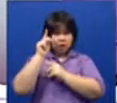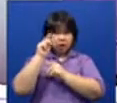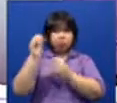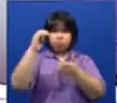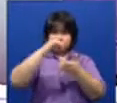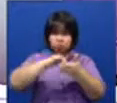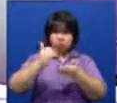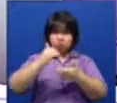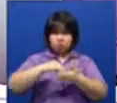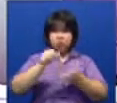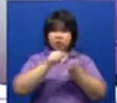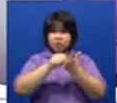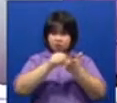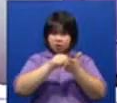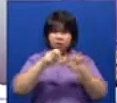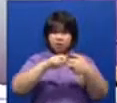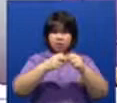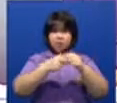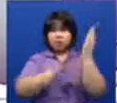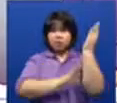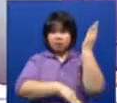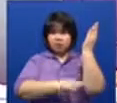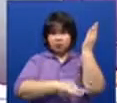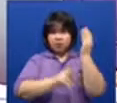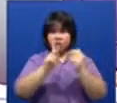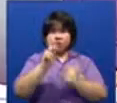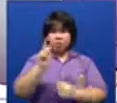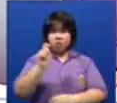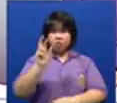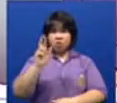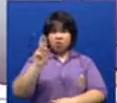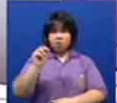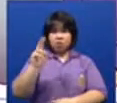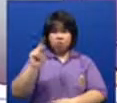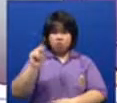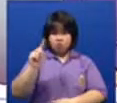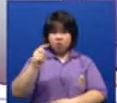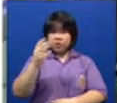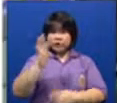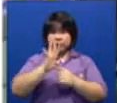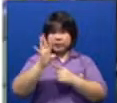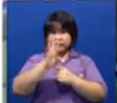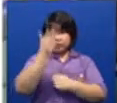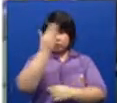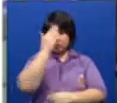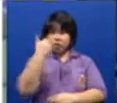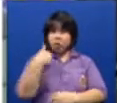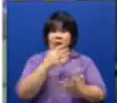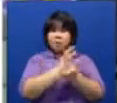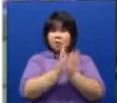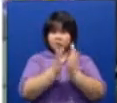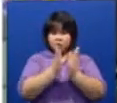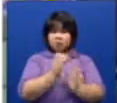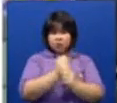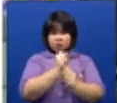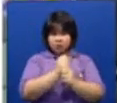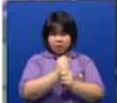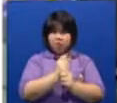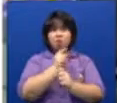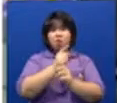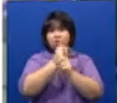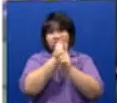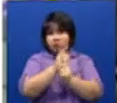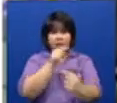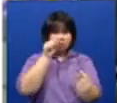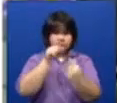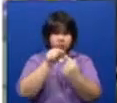มีส่วนร่วมในการแก้ไขปัญหาภาคใต้ค่ะทางด้านของกอ.รมนภาค 4ส่วนหน้าก็ปรับกำลังพลนะคะในพื้นที่จังหวัดชายแดนภาคใต้ให้เป็นไปตามความ